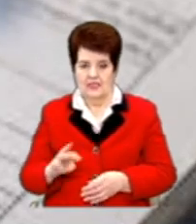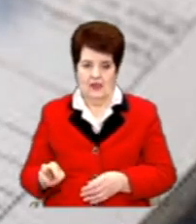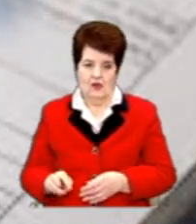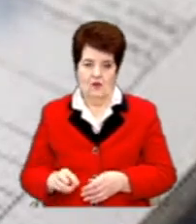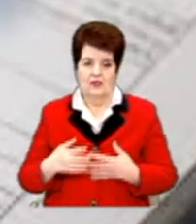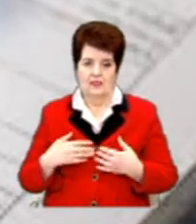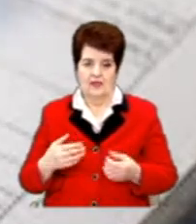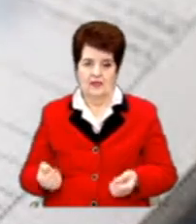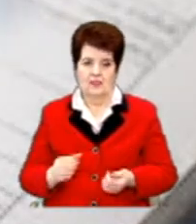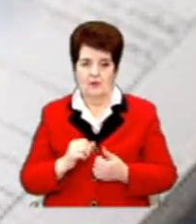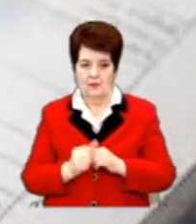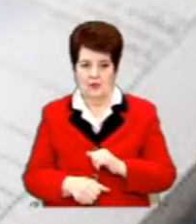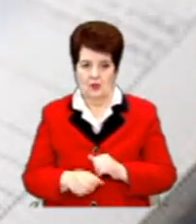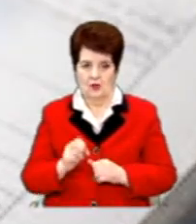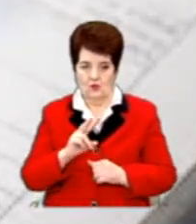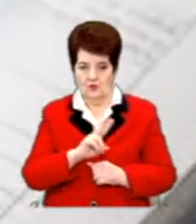că după noile modificări,